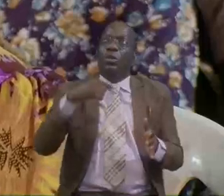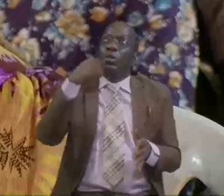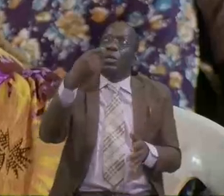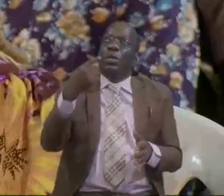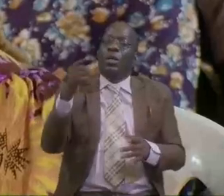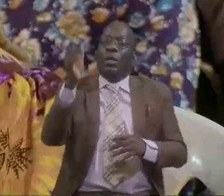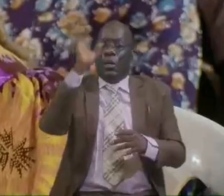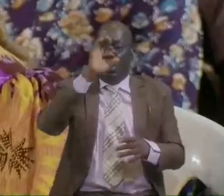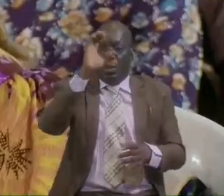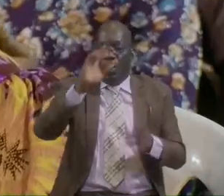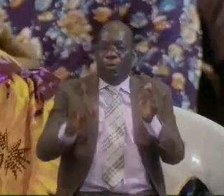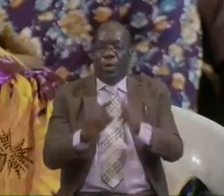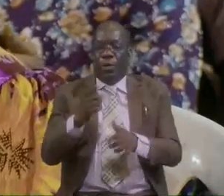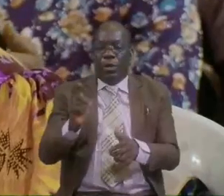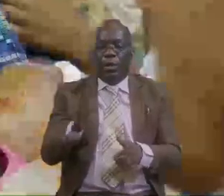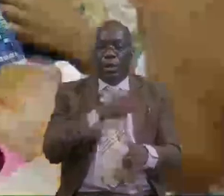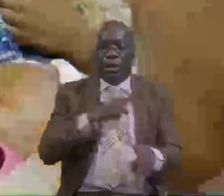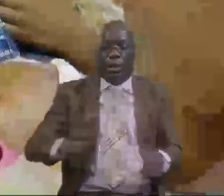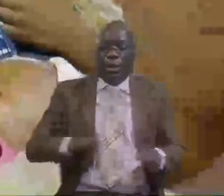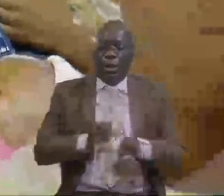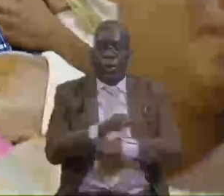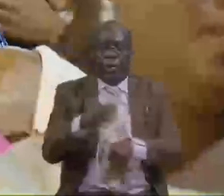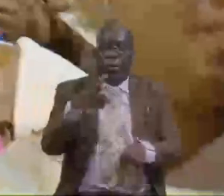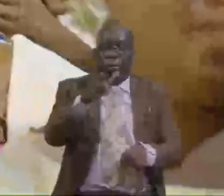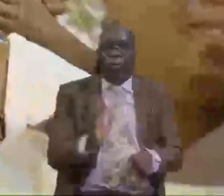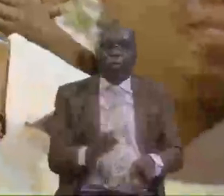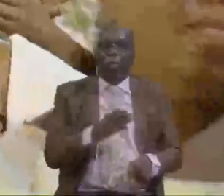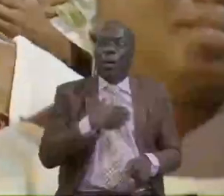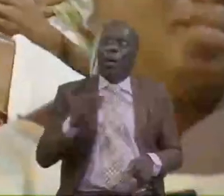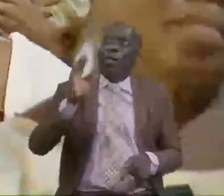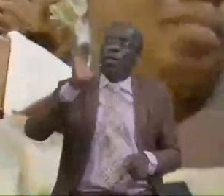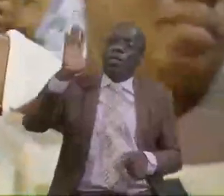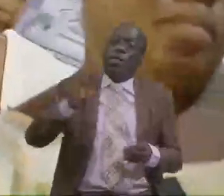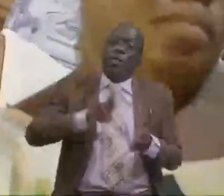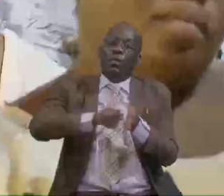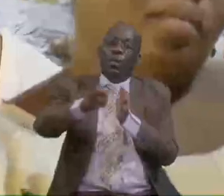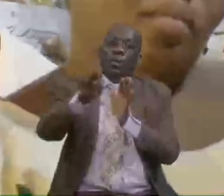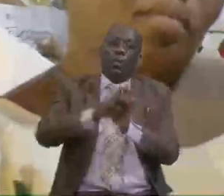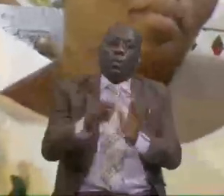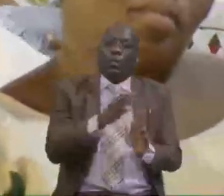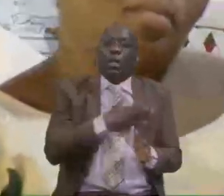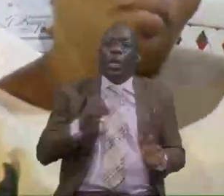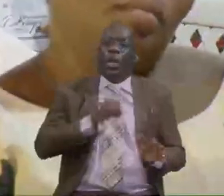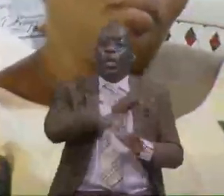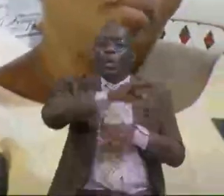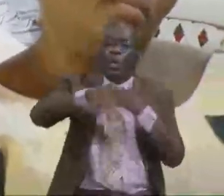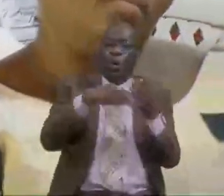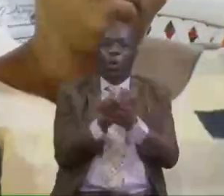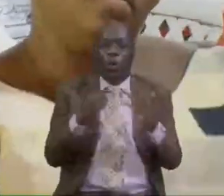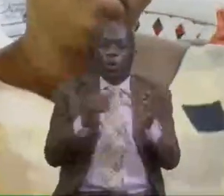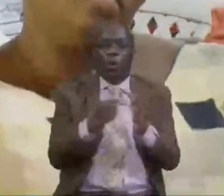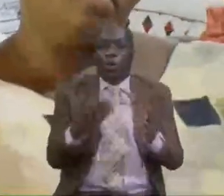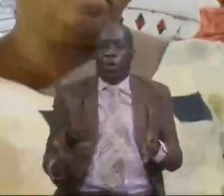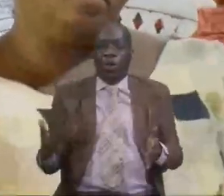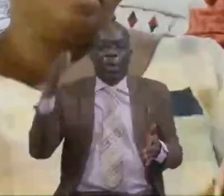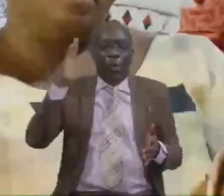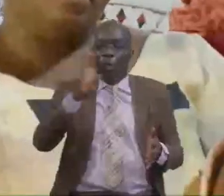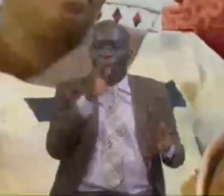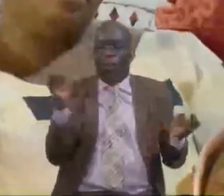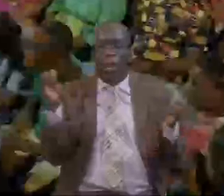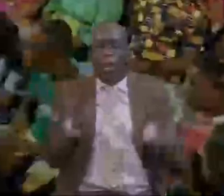premièrement le royaume de Dieu et sa justice. Et toutes ces autres choses vous seront